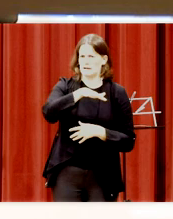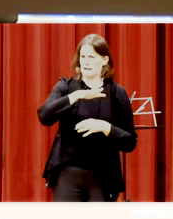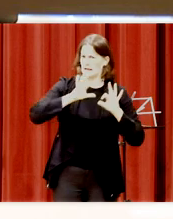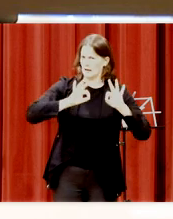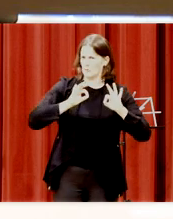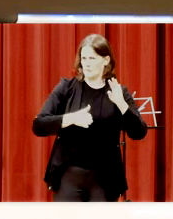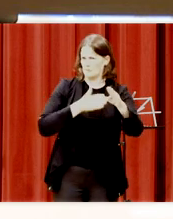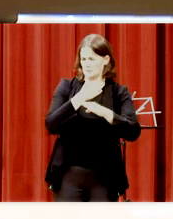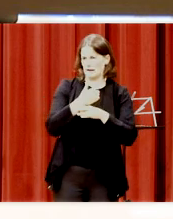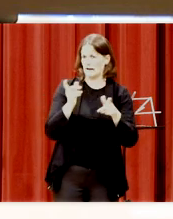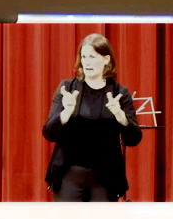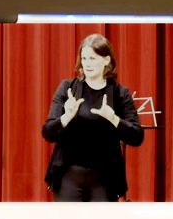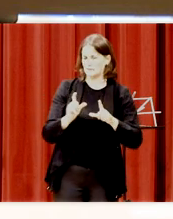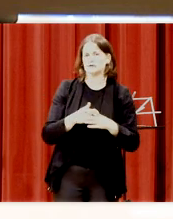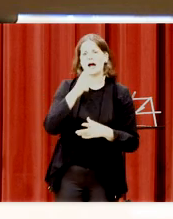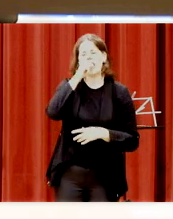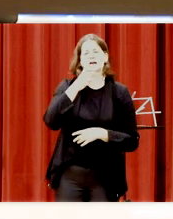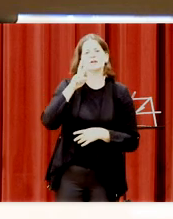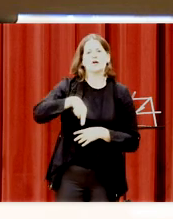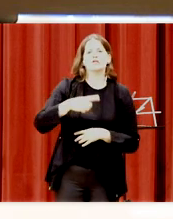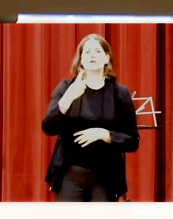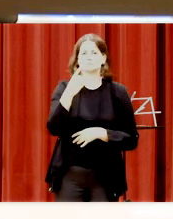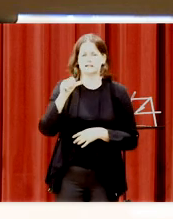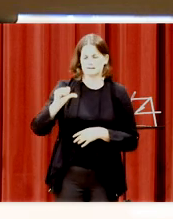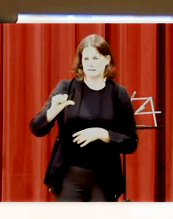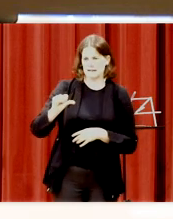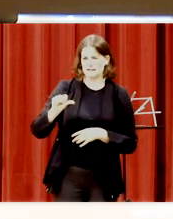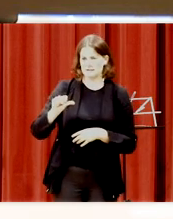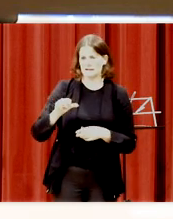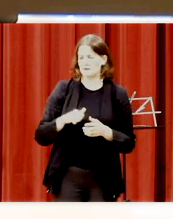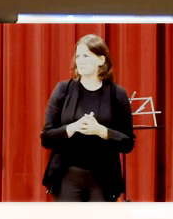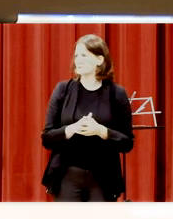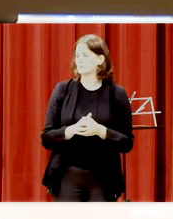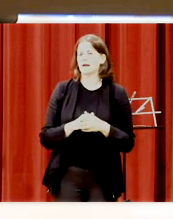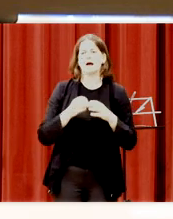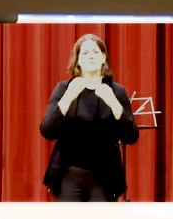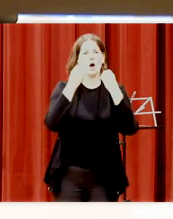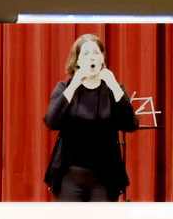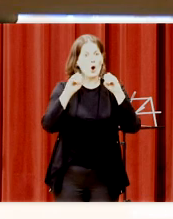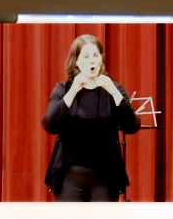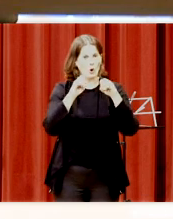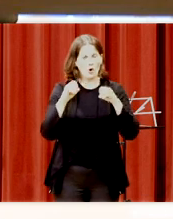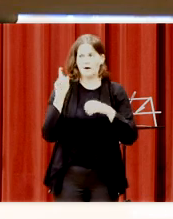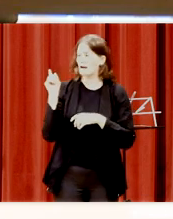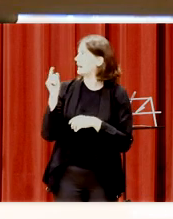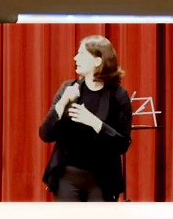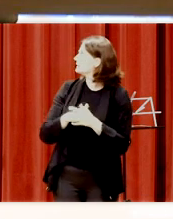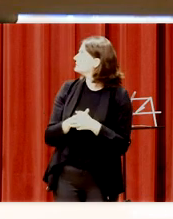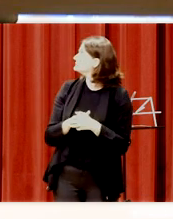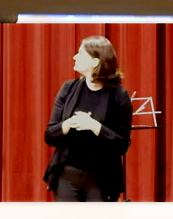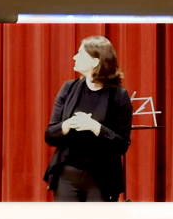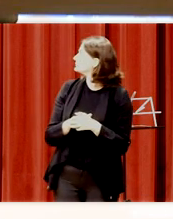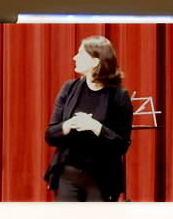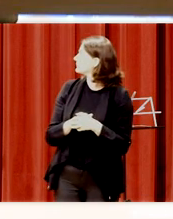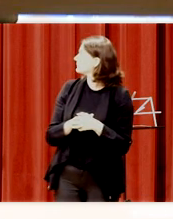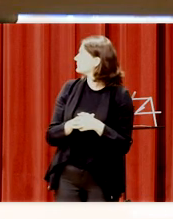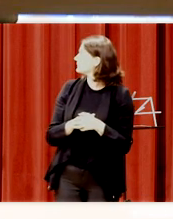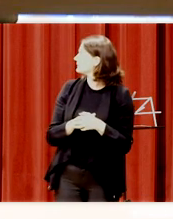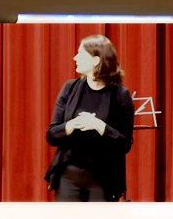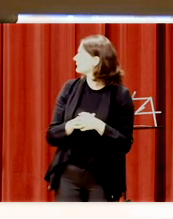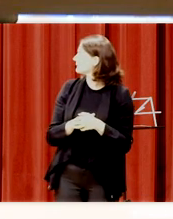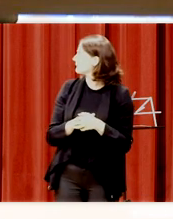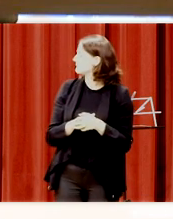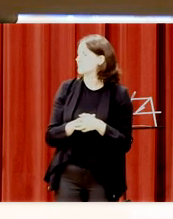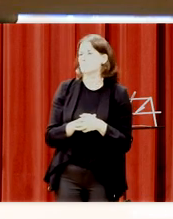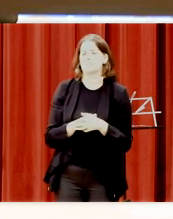havia, la persona imbatuda i demés, agafa i li guanya una màquina. I comença a fer gràcia perquè dius, mira, que